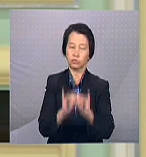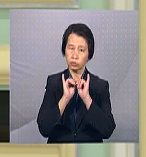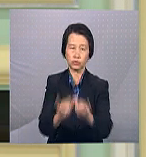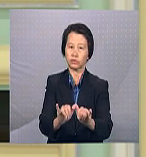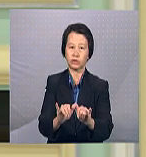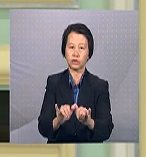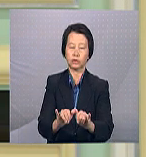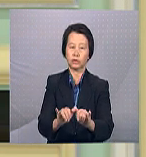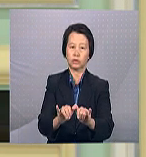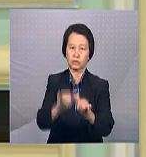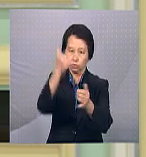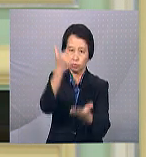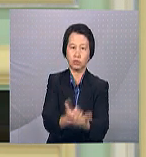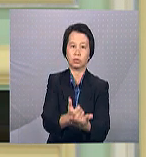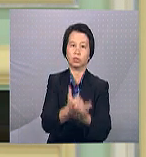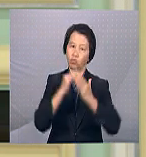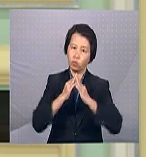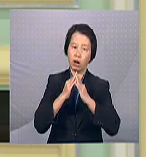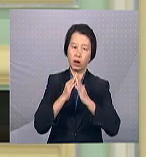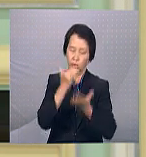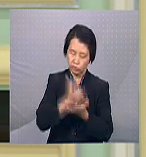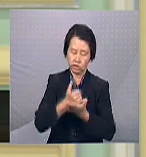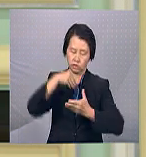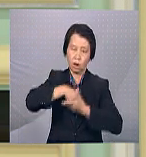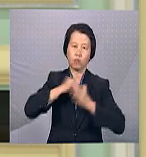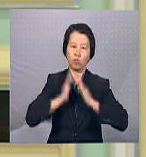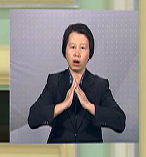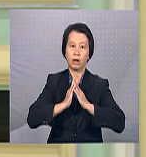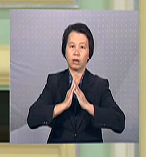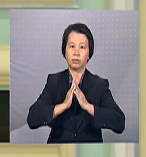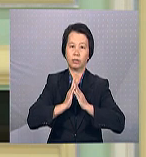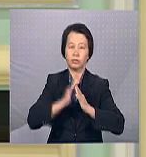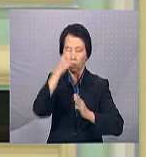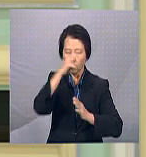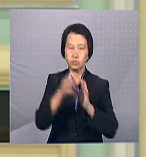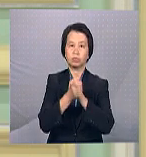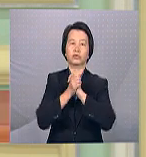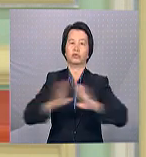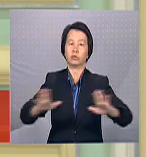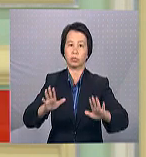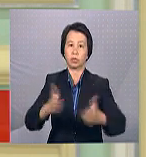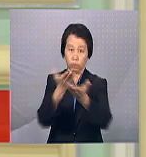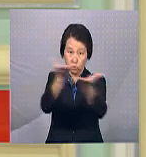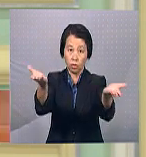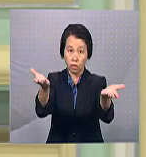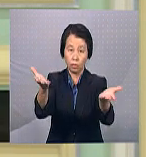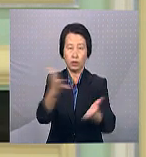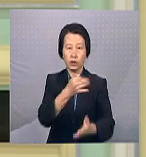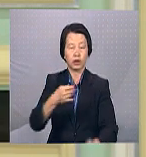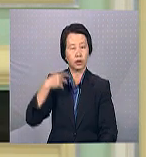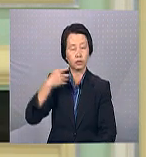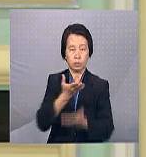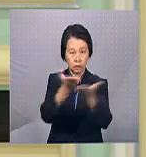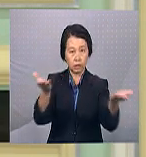Terus tinggal di dalam rumah bagi keselamatan tuan-tuan dan puan-puan